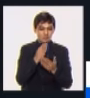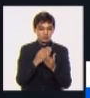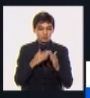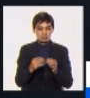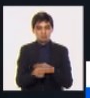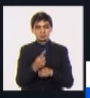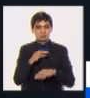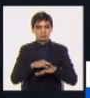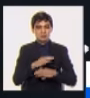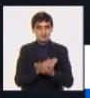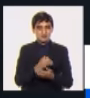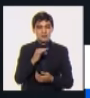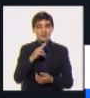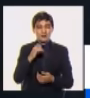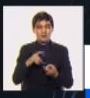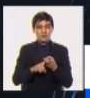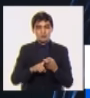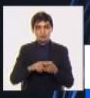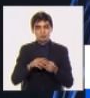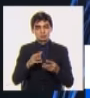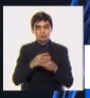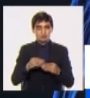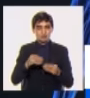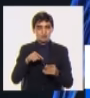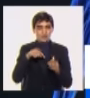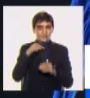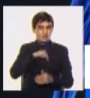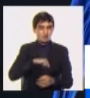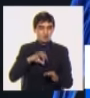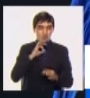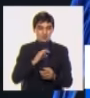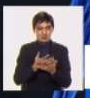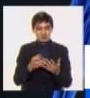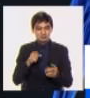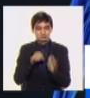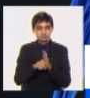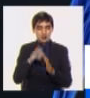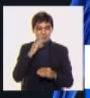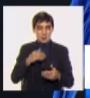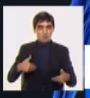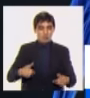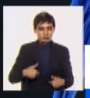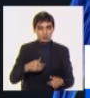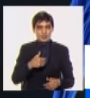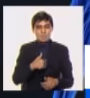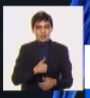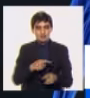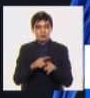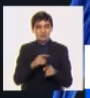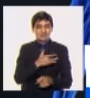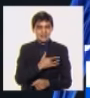коронавирус не проходит бесследно инфекция поражает внутренние органы губит почки печень сердце